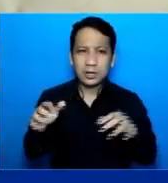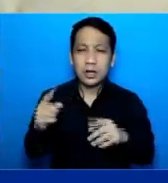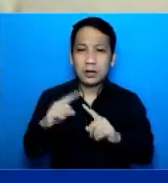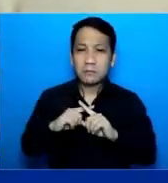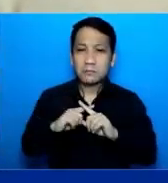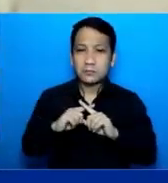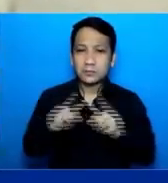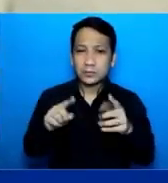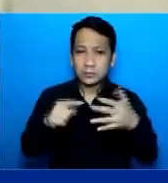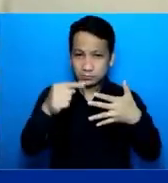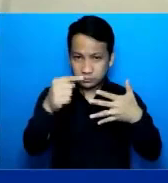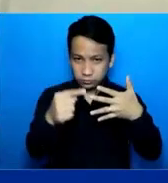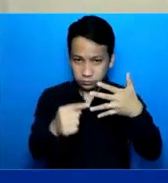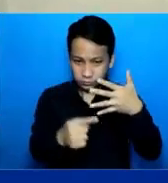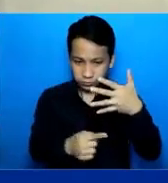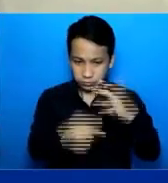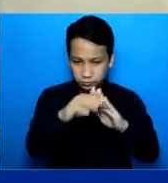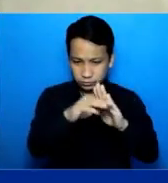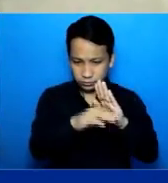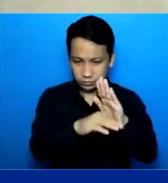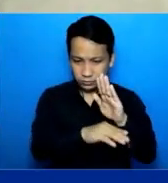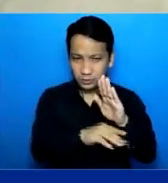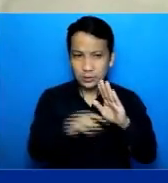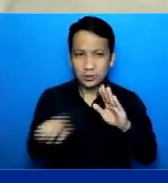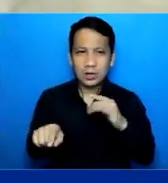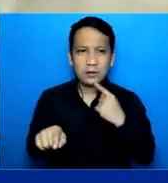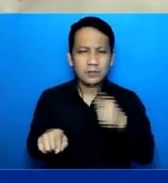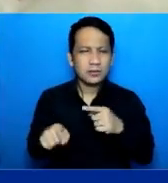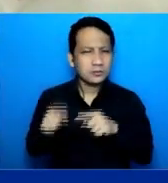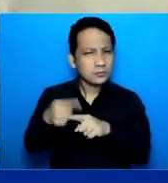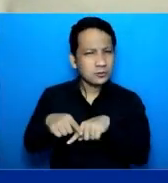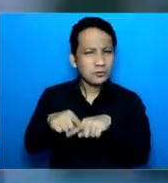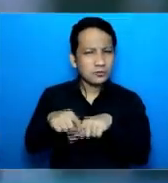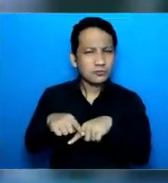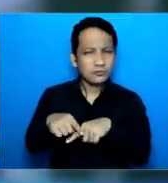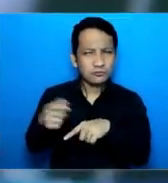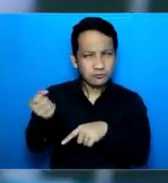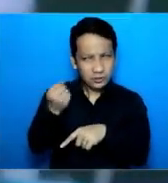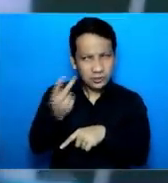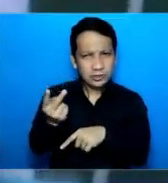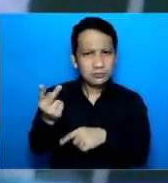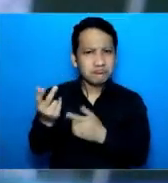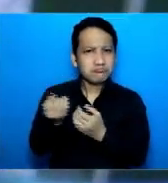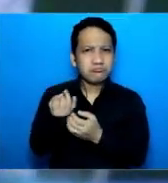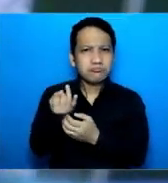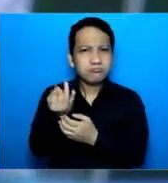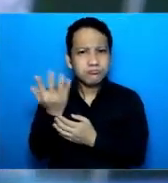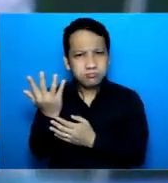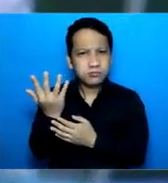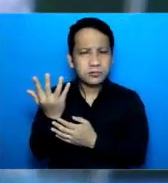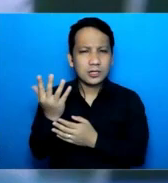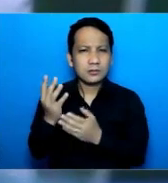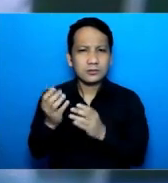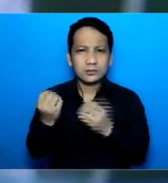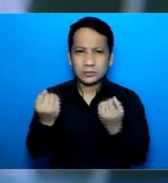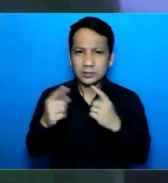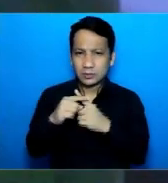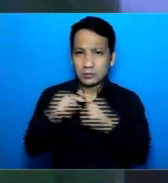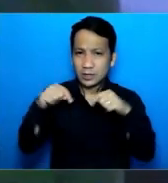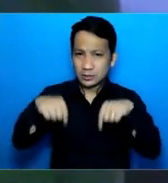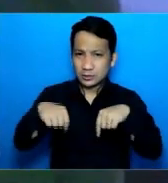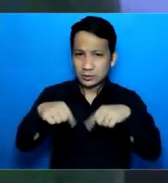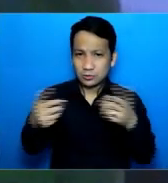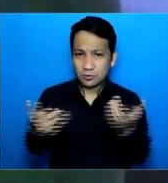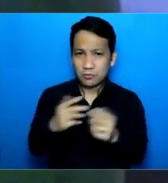an uptick of their epidemic curve, the number of cases increasing. Dito sa Pilipinas, nanatili sa 19